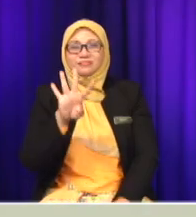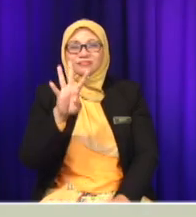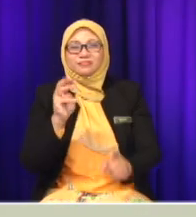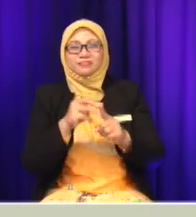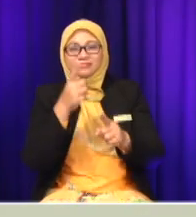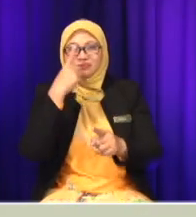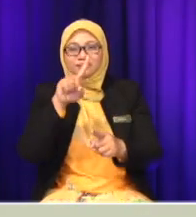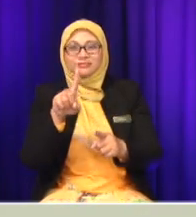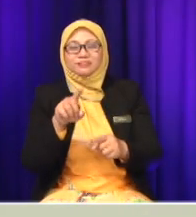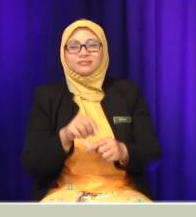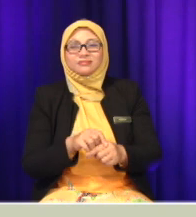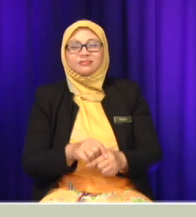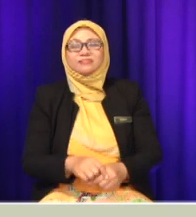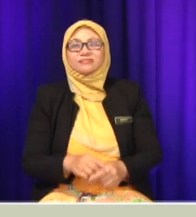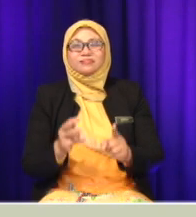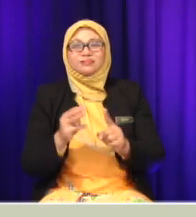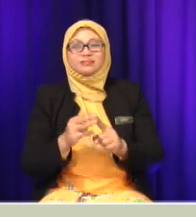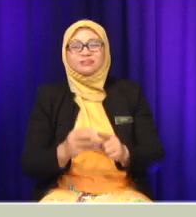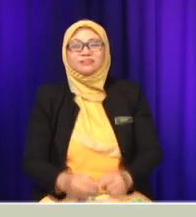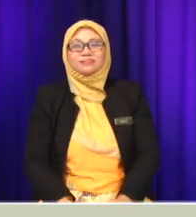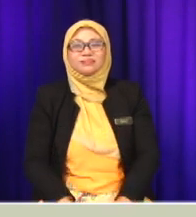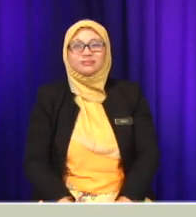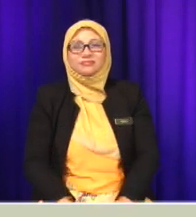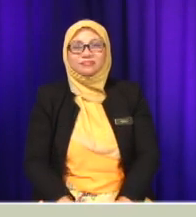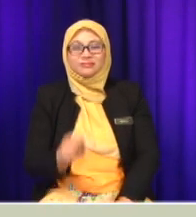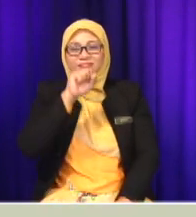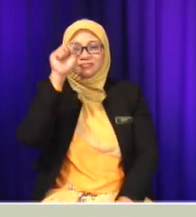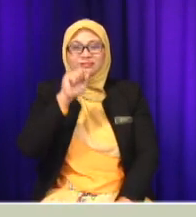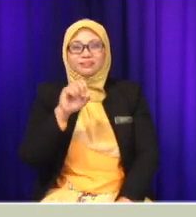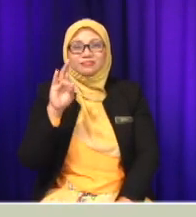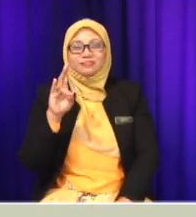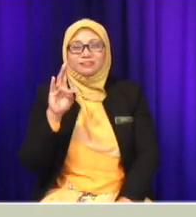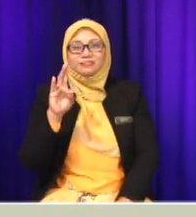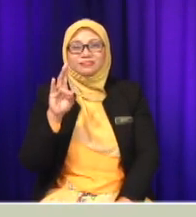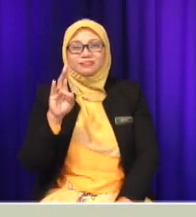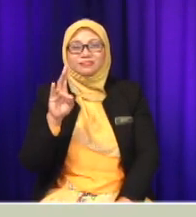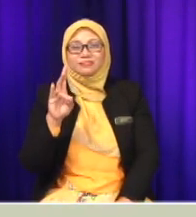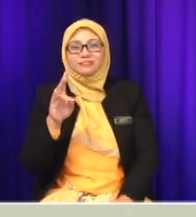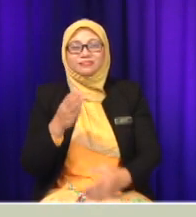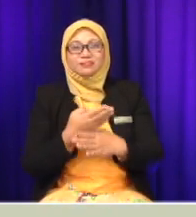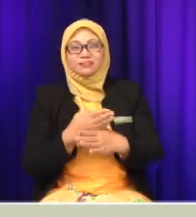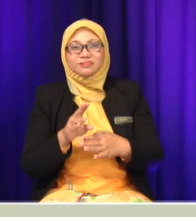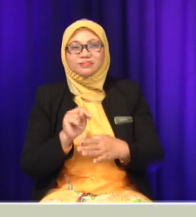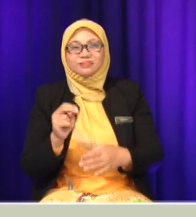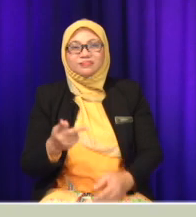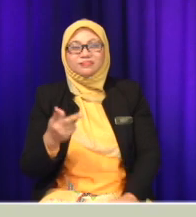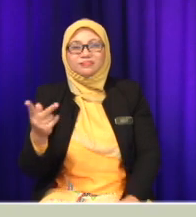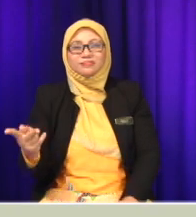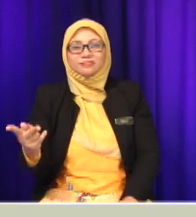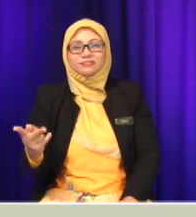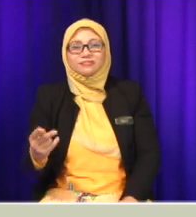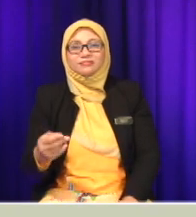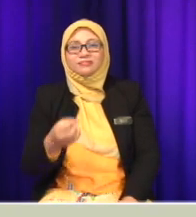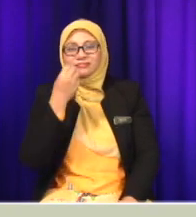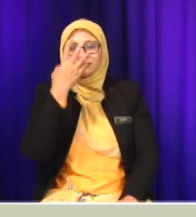Azhar hebat Azhar hebat okey soalan yang ketujuh berikut ialah sebahagian komponen bahagian atas Enjin EMP lejang Nyatakan nama